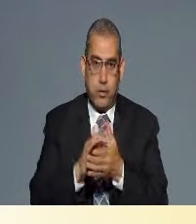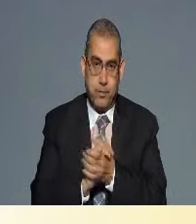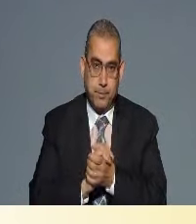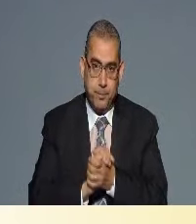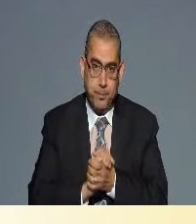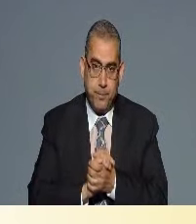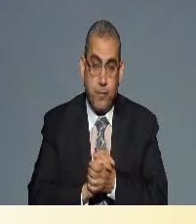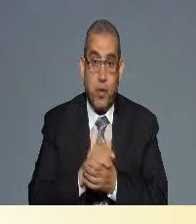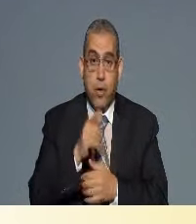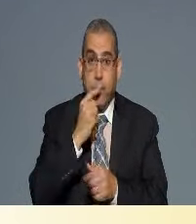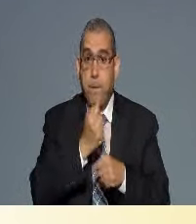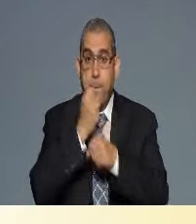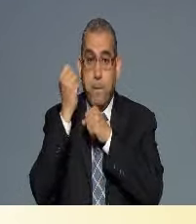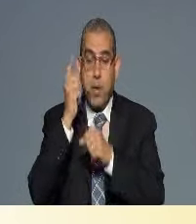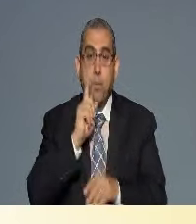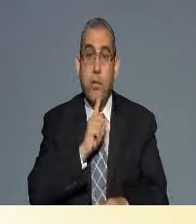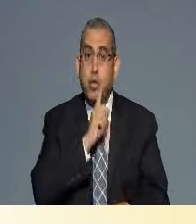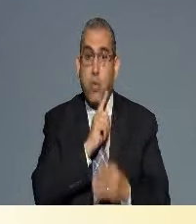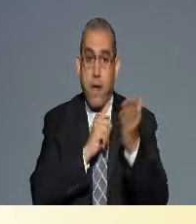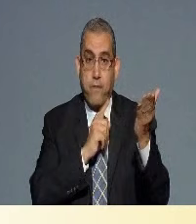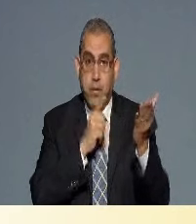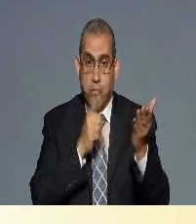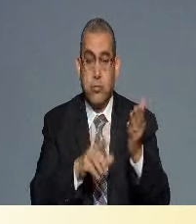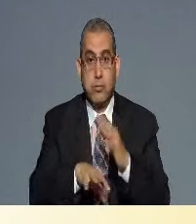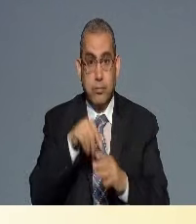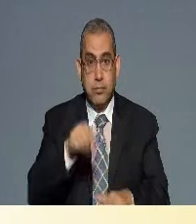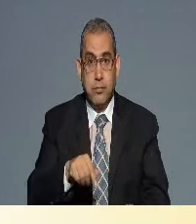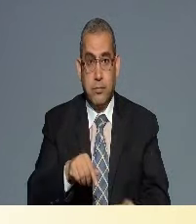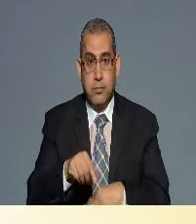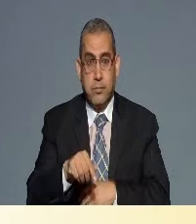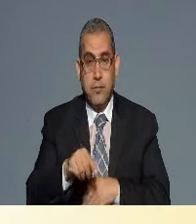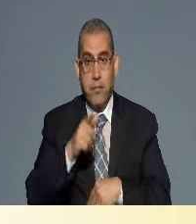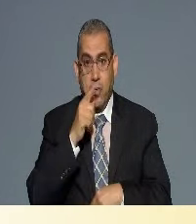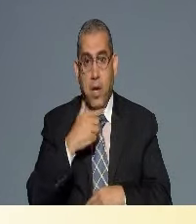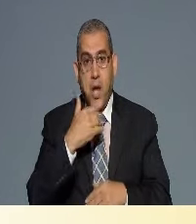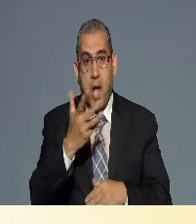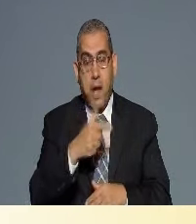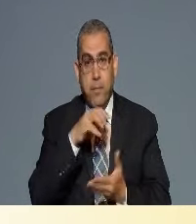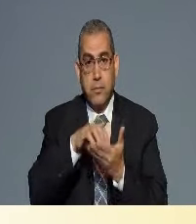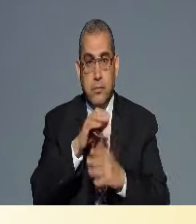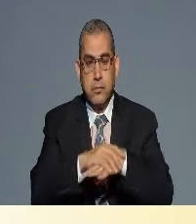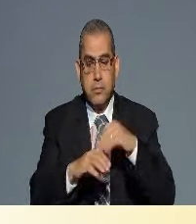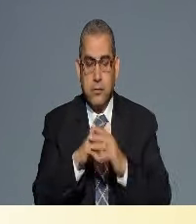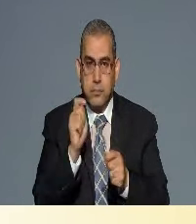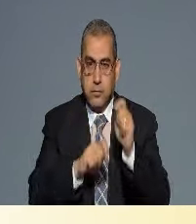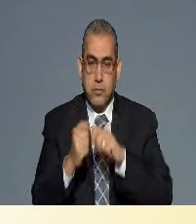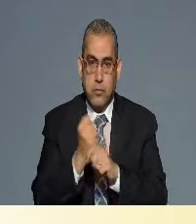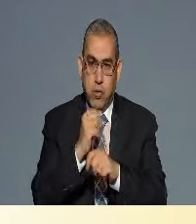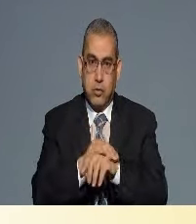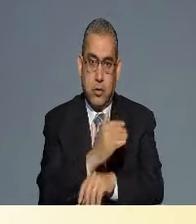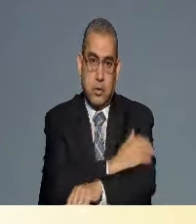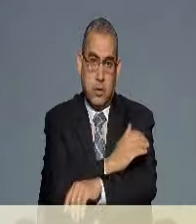مشروع المنيا وبني سويف، هنا حضرتك يا فندم قدام زيادة الأيدي العاملة، وسيادتك دايما